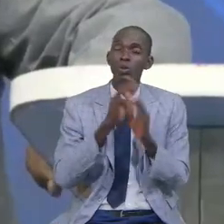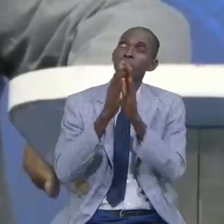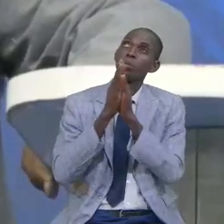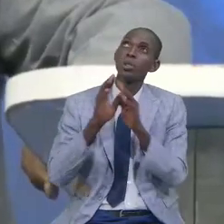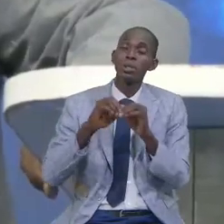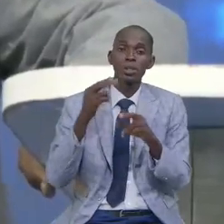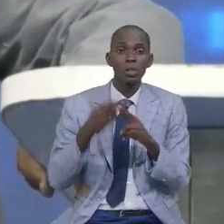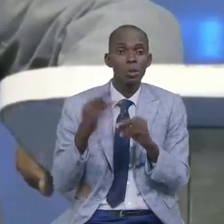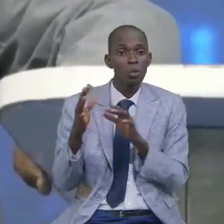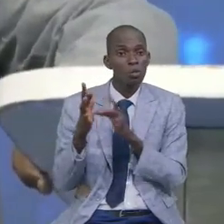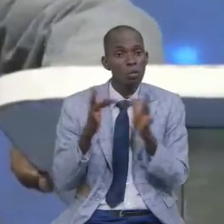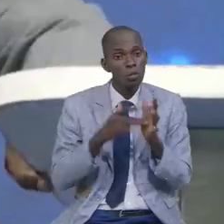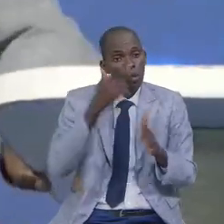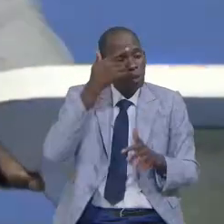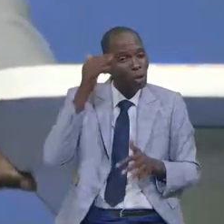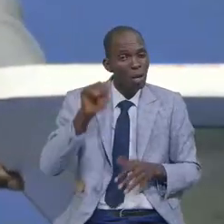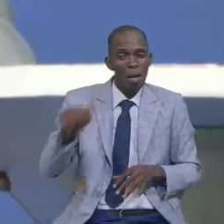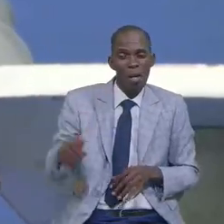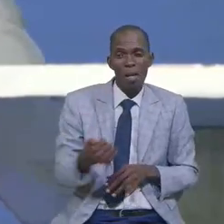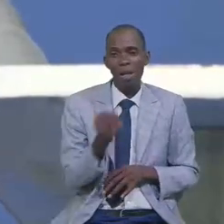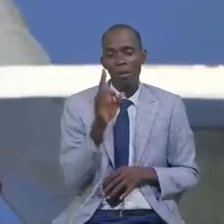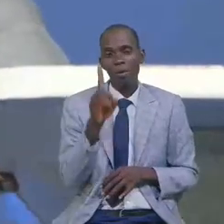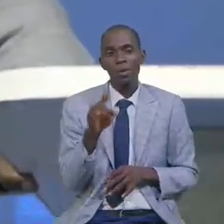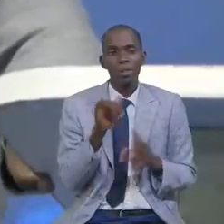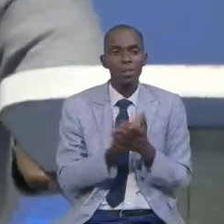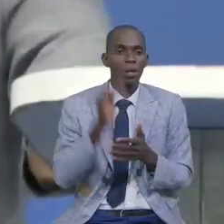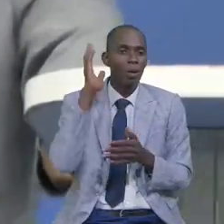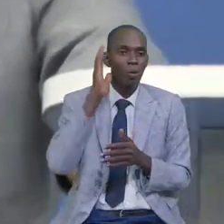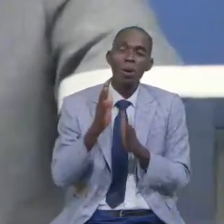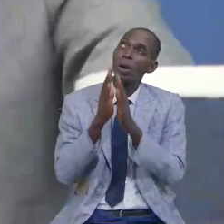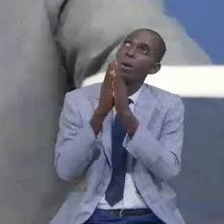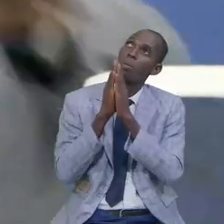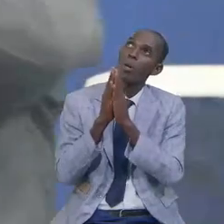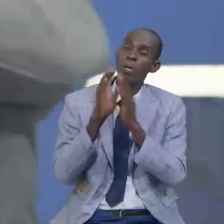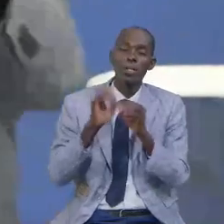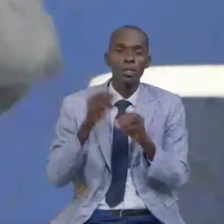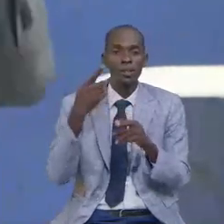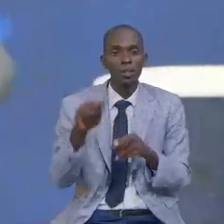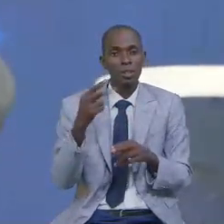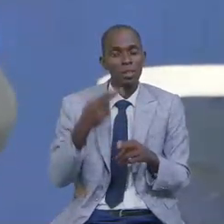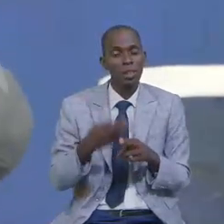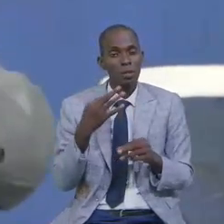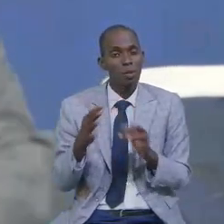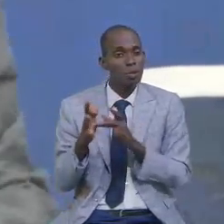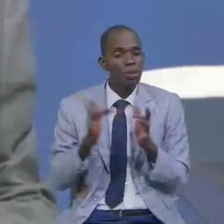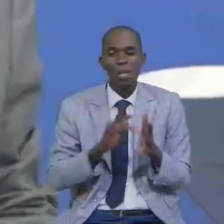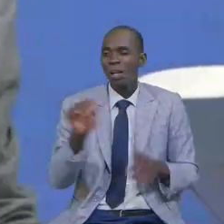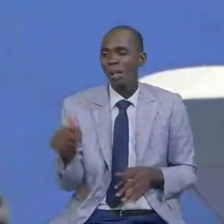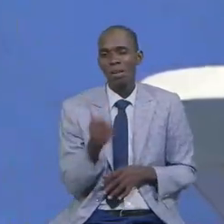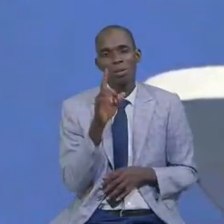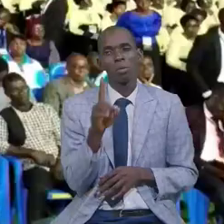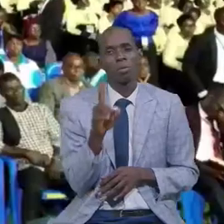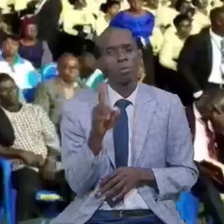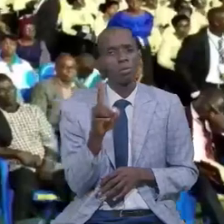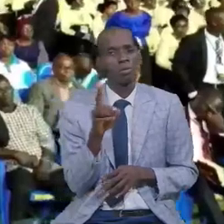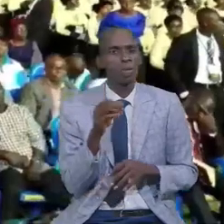que quiconque invoquera le nom du Seigneur, quiconque,